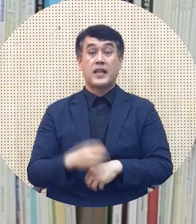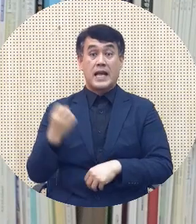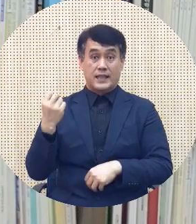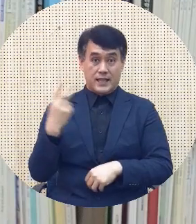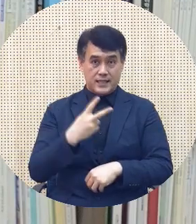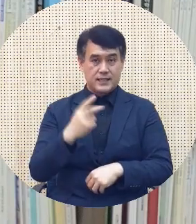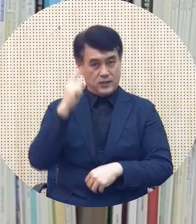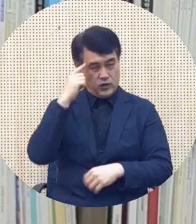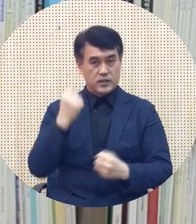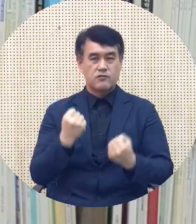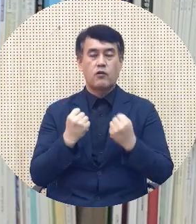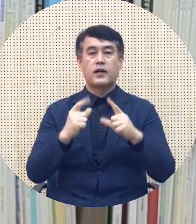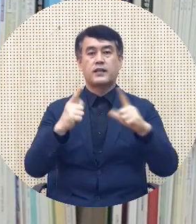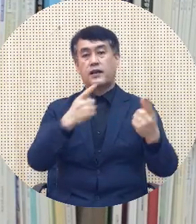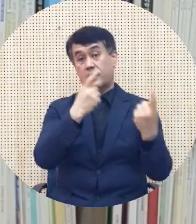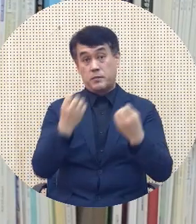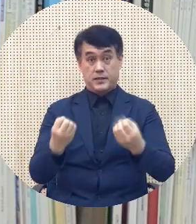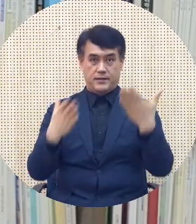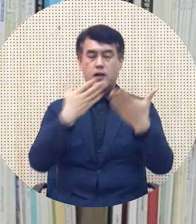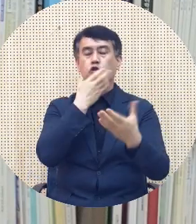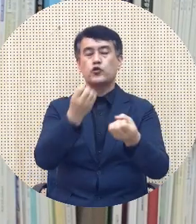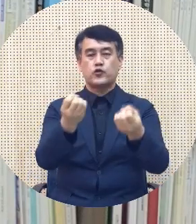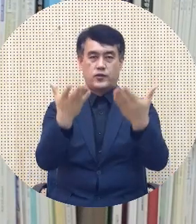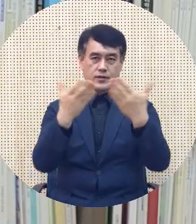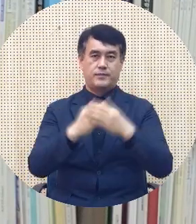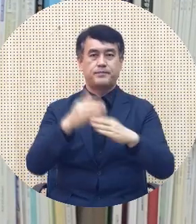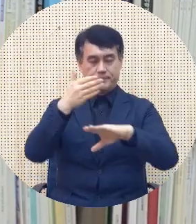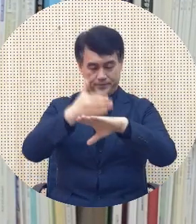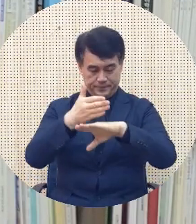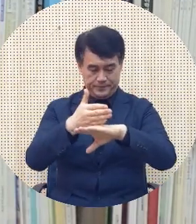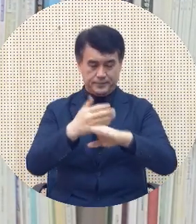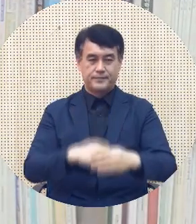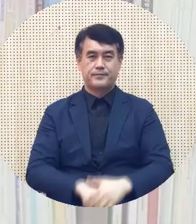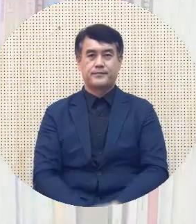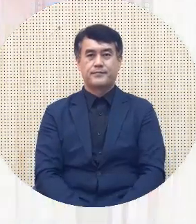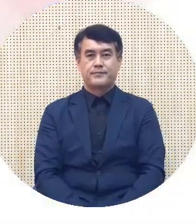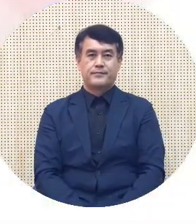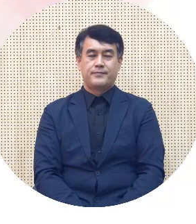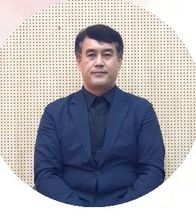한번 정신건강의 날 기념행사 축하드립니다. 감사합니다.